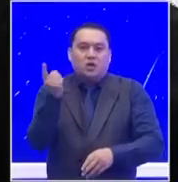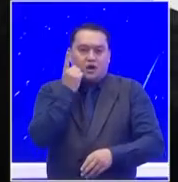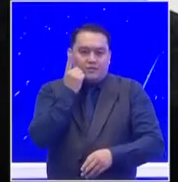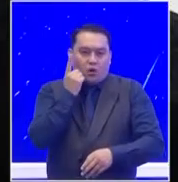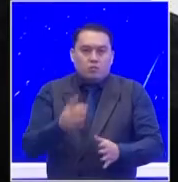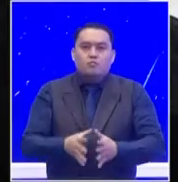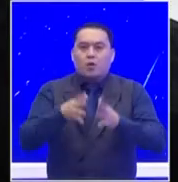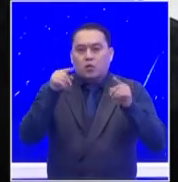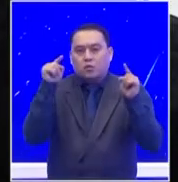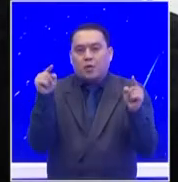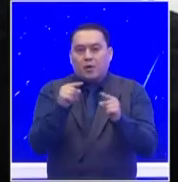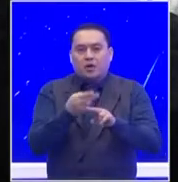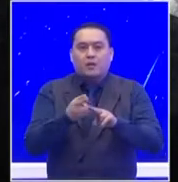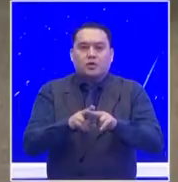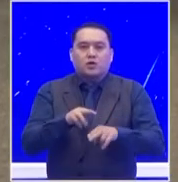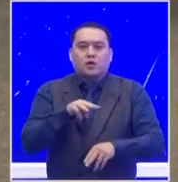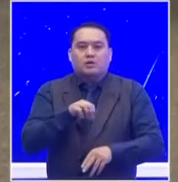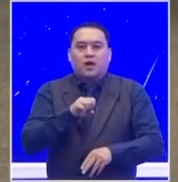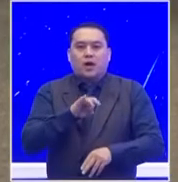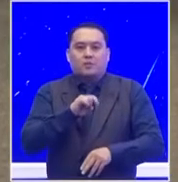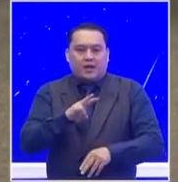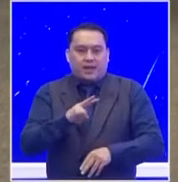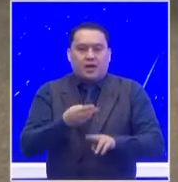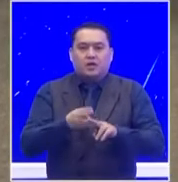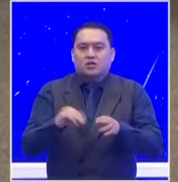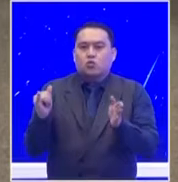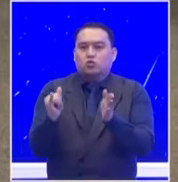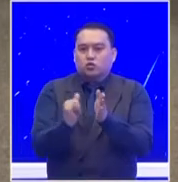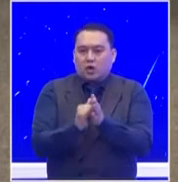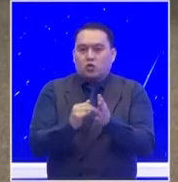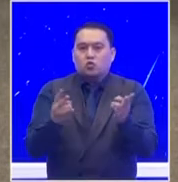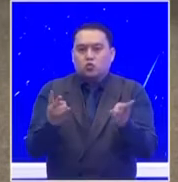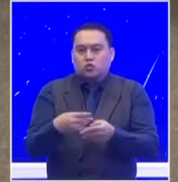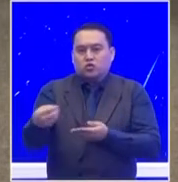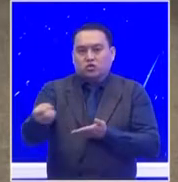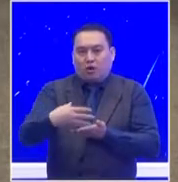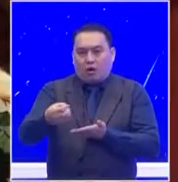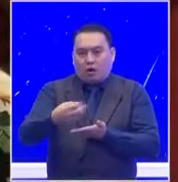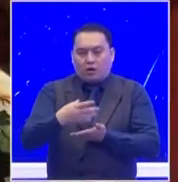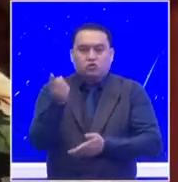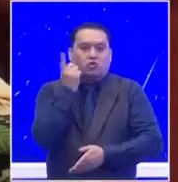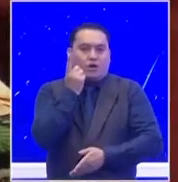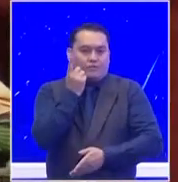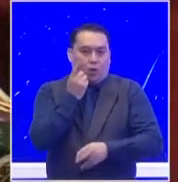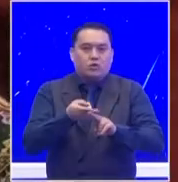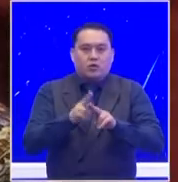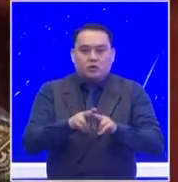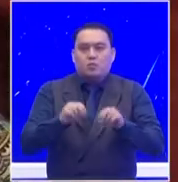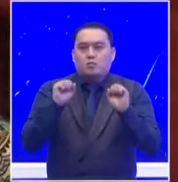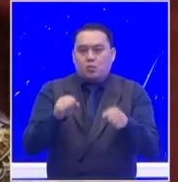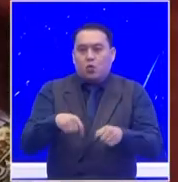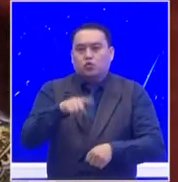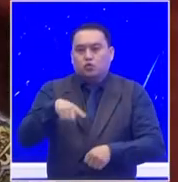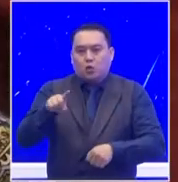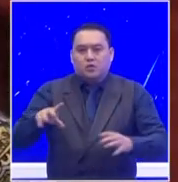сетей, большую популярность набирает приложение «Дармен». Для его установки достаточно скачать его на свой гаджет. Неизменным остается